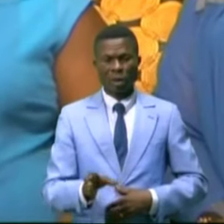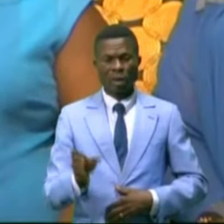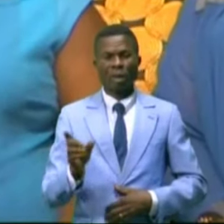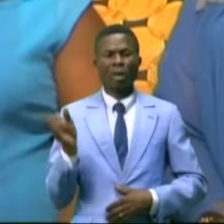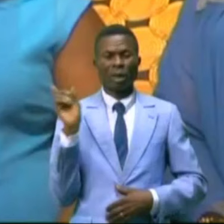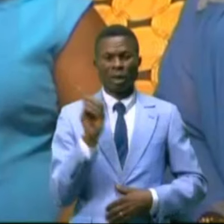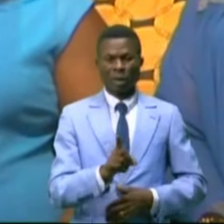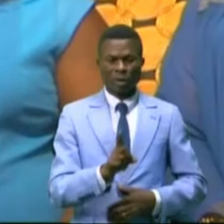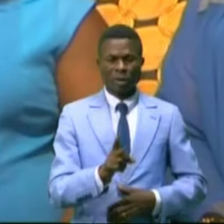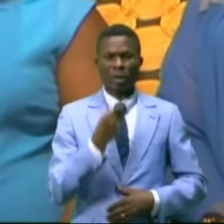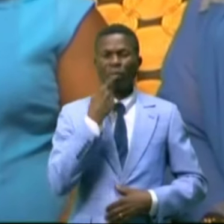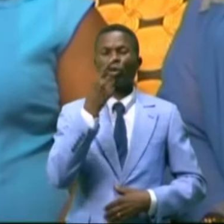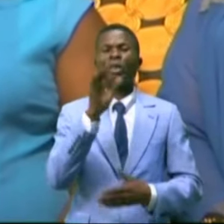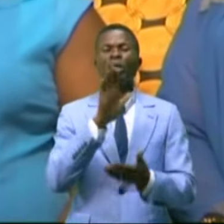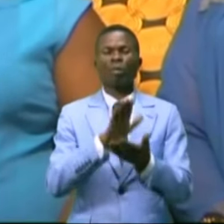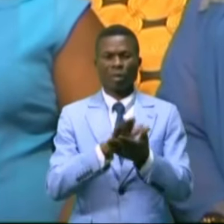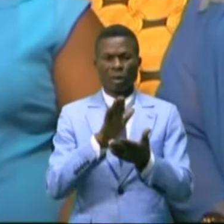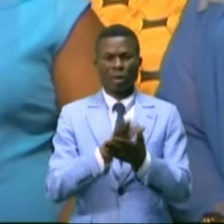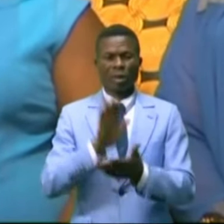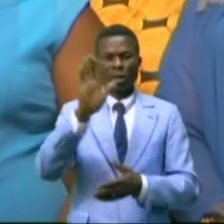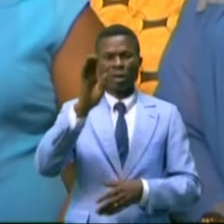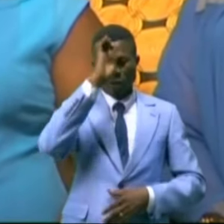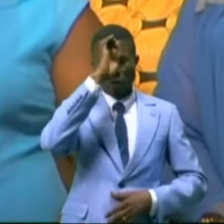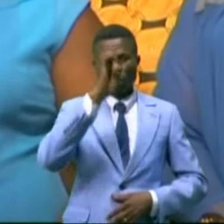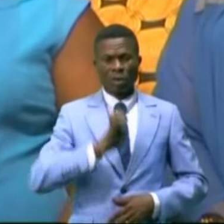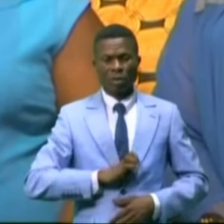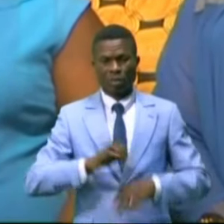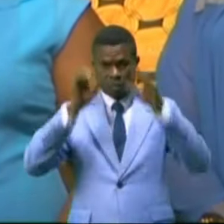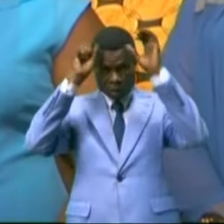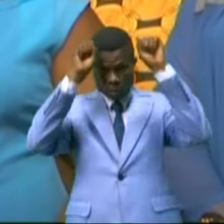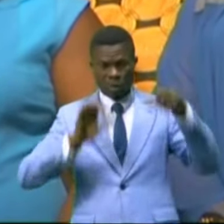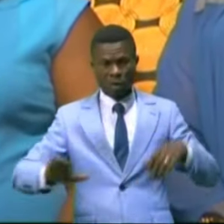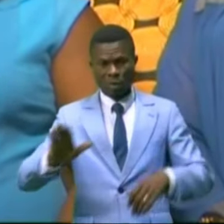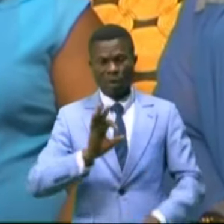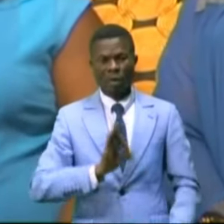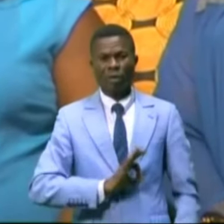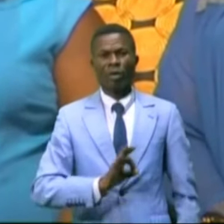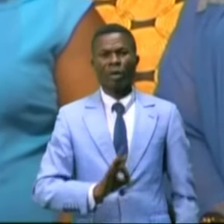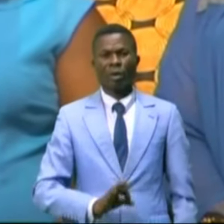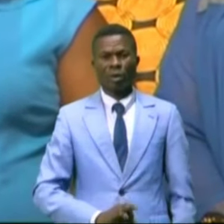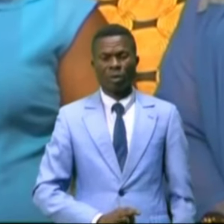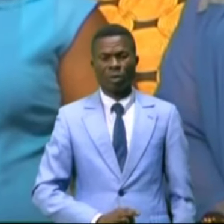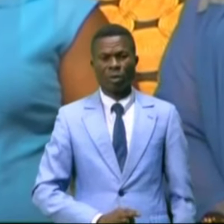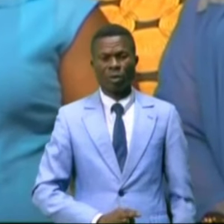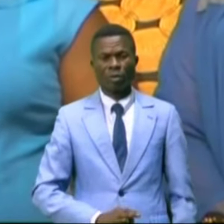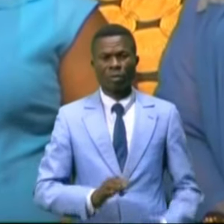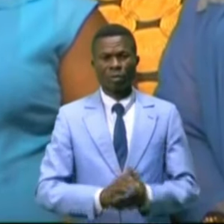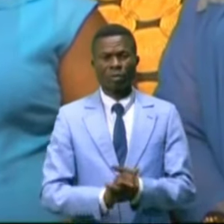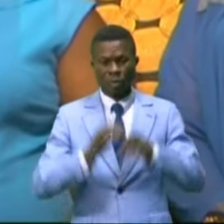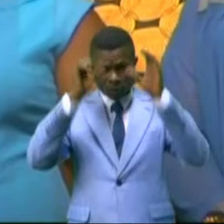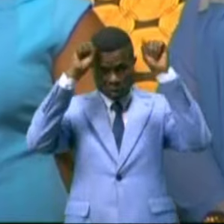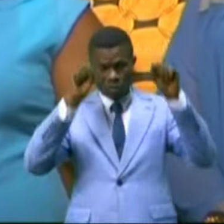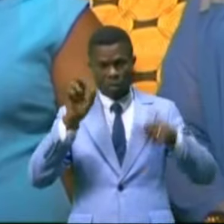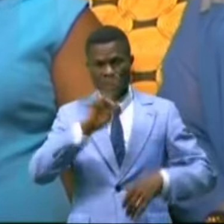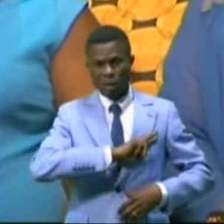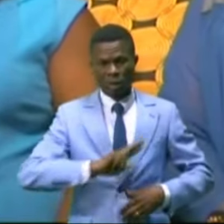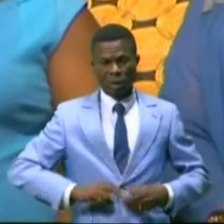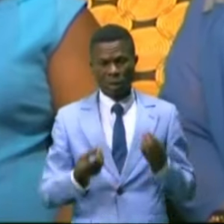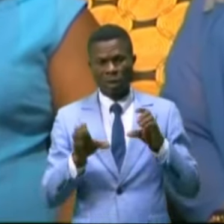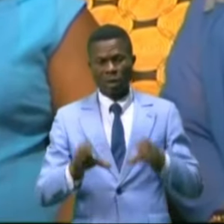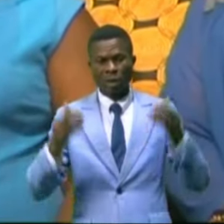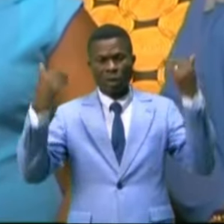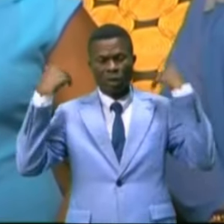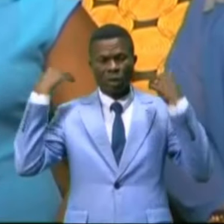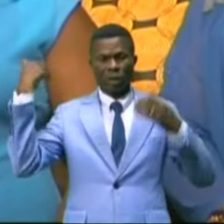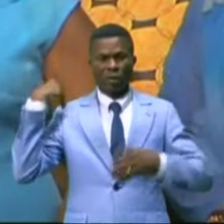présente remercier son Excellence Félix Antoine tisekedi tilombo président de la République